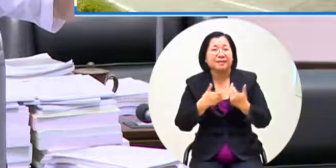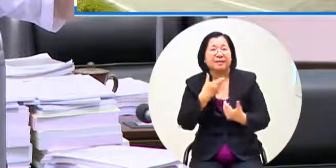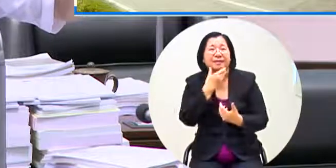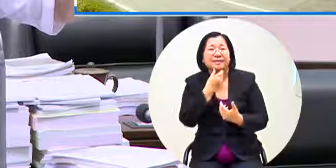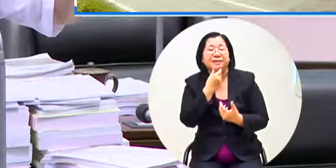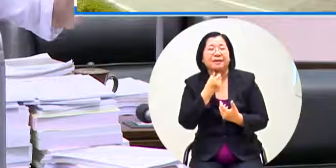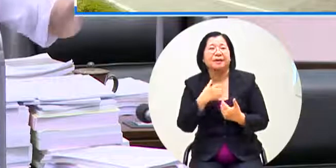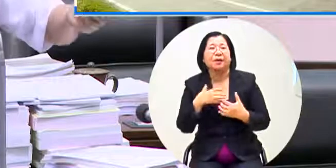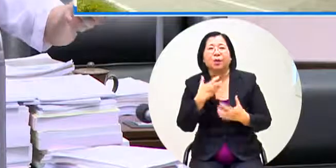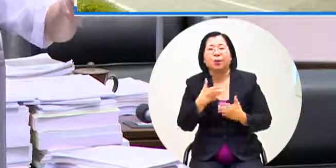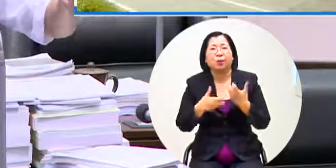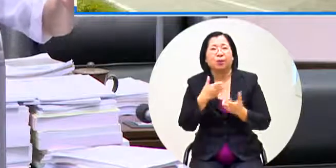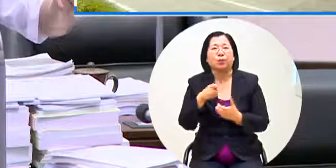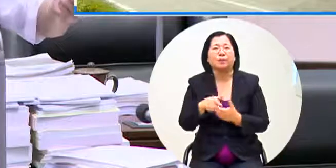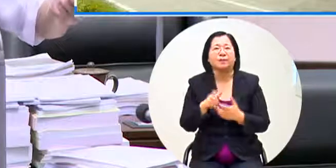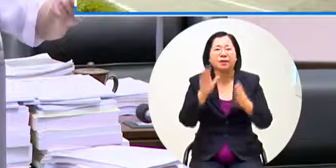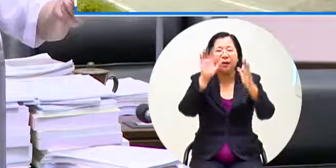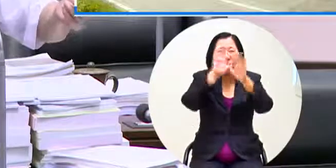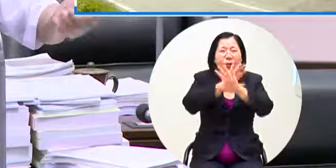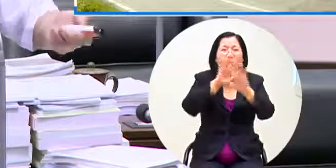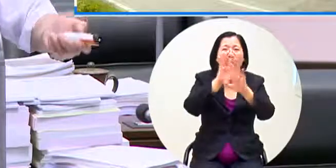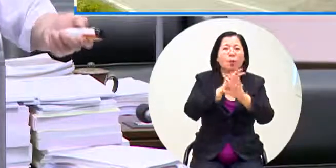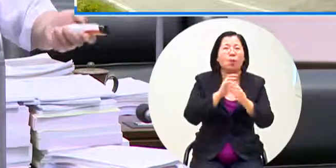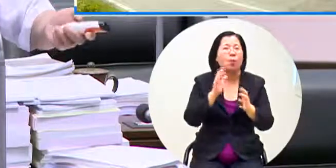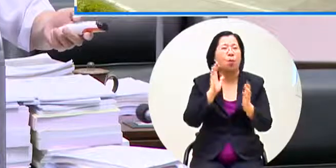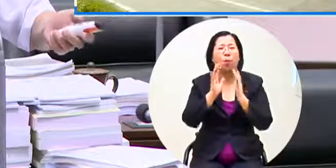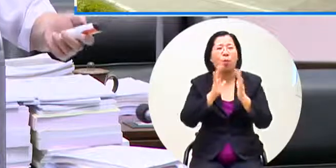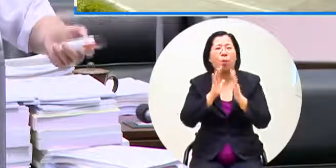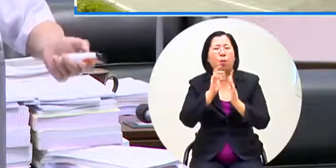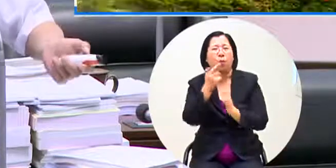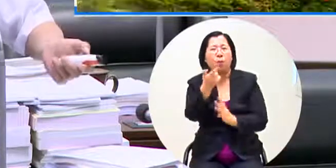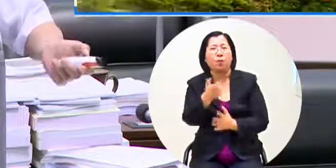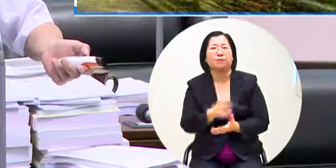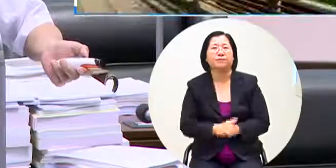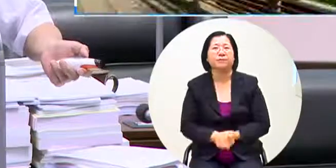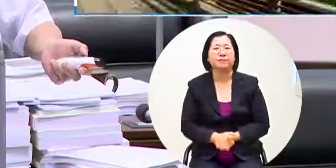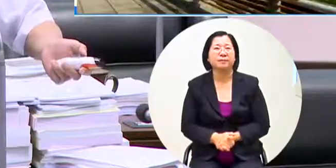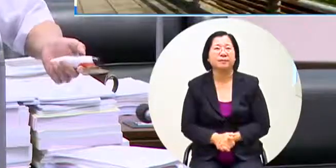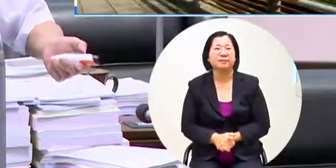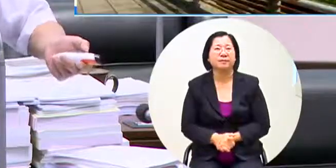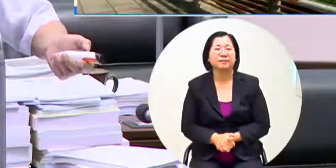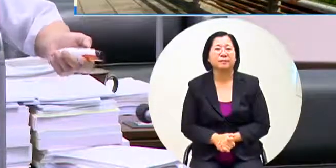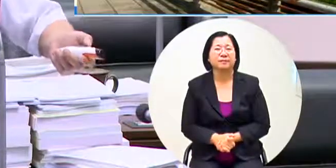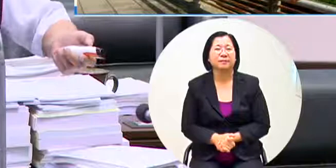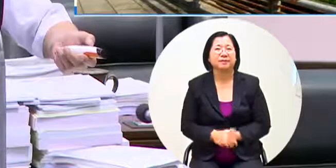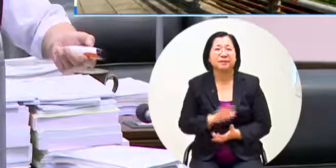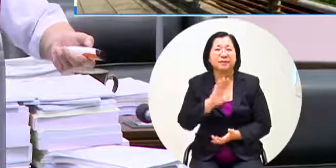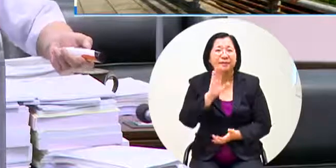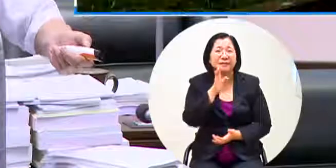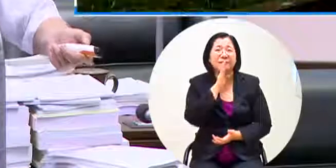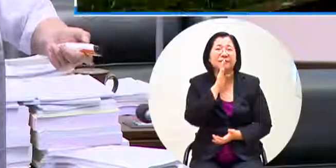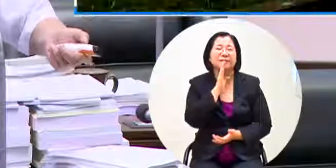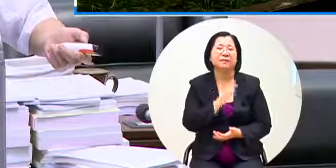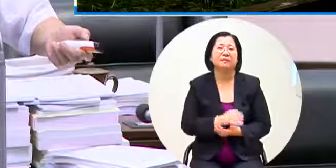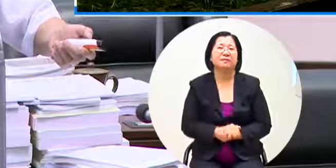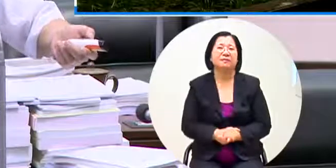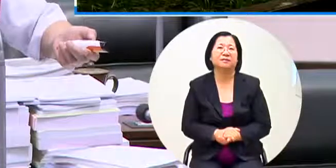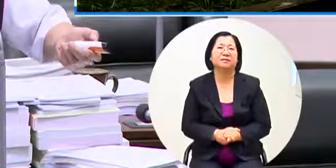起来拢真努力啦吼。但是啊，相对的吼，就是即郑小平